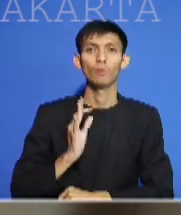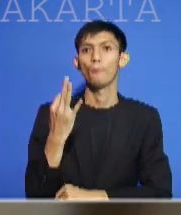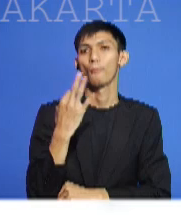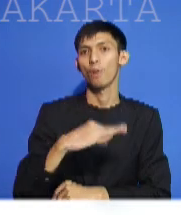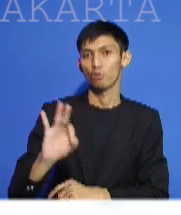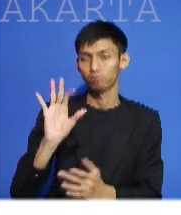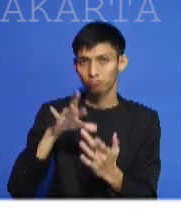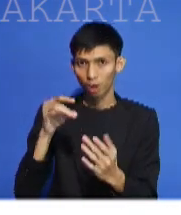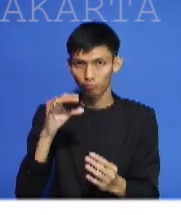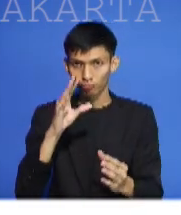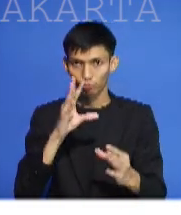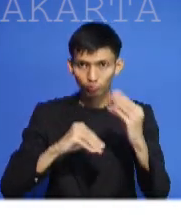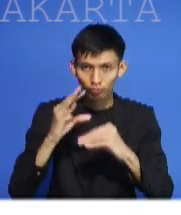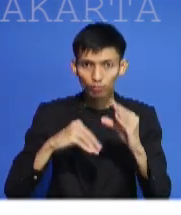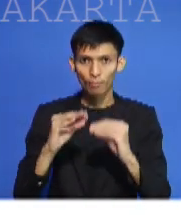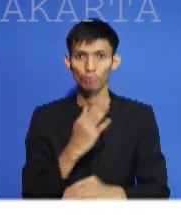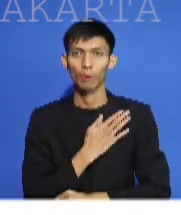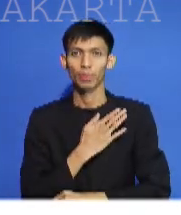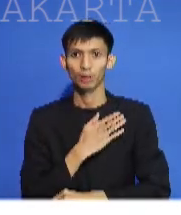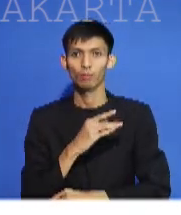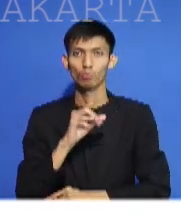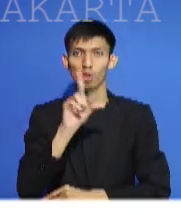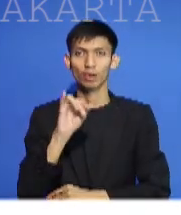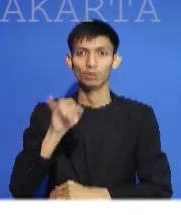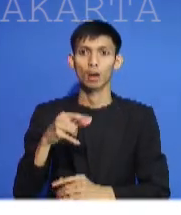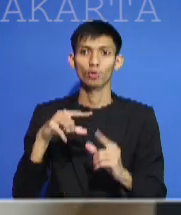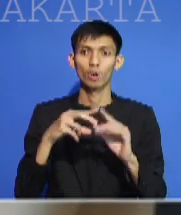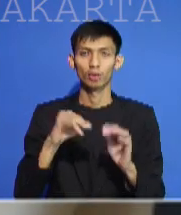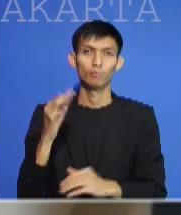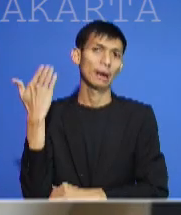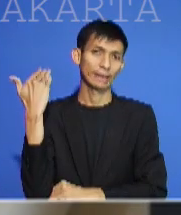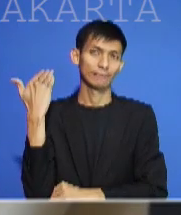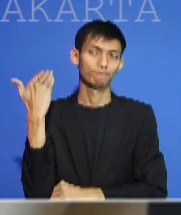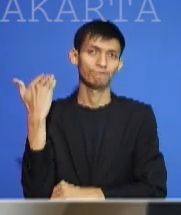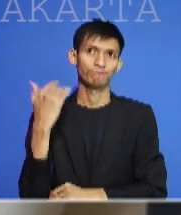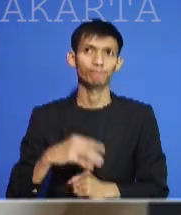musyawarah kabupaten yang diselenggarakan bulan Juni lalu. Trihartanto, TVRI Yogyakarta melaporkan.